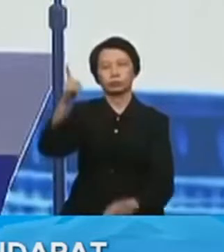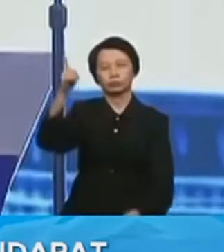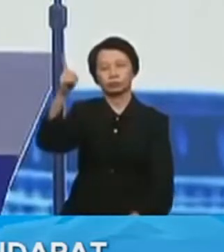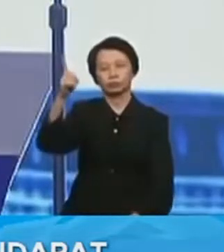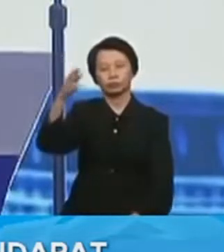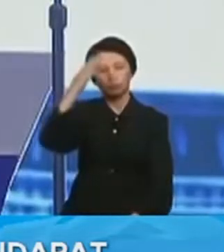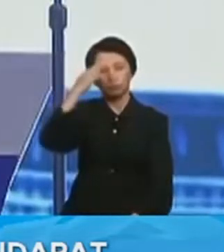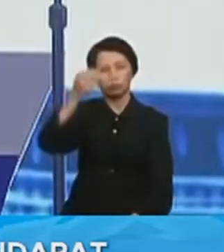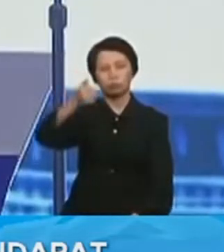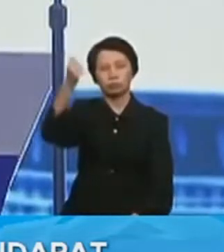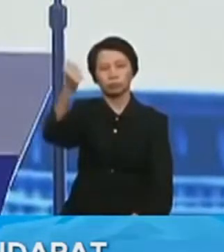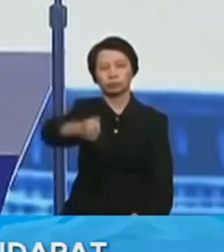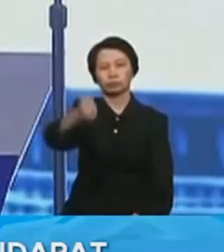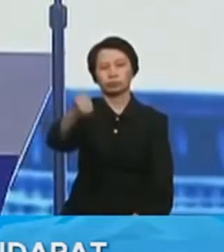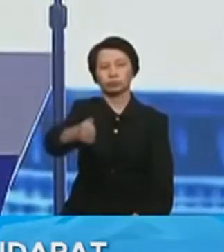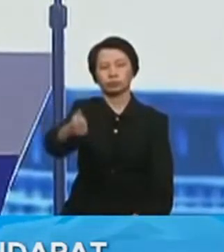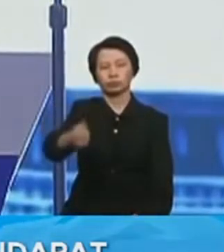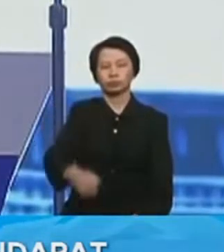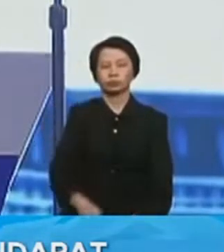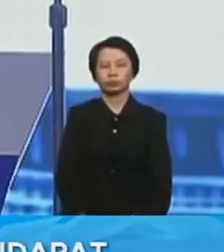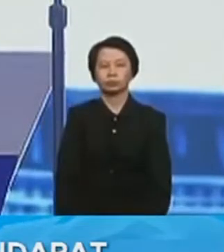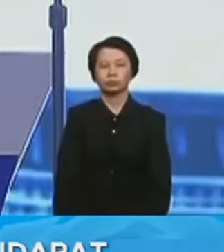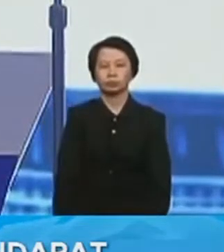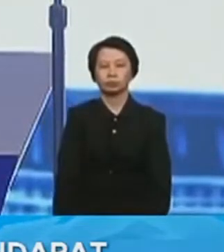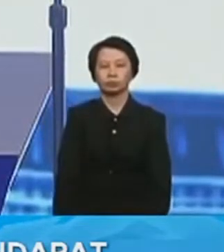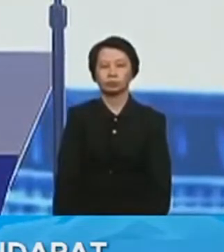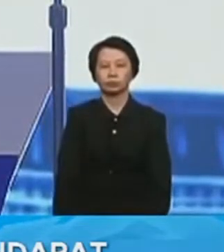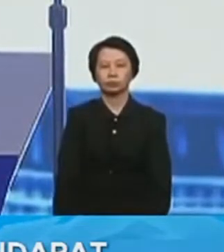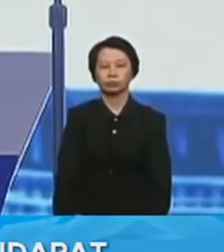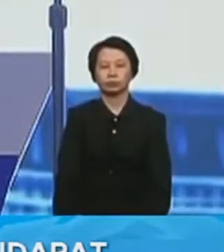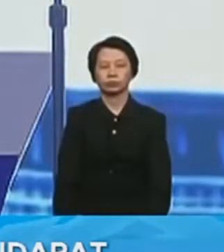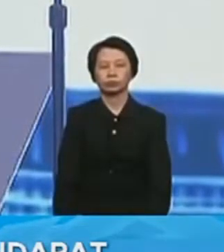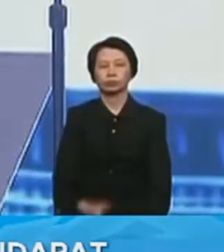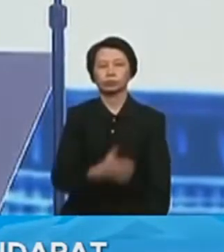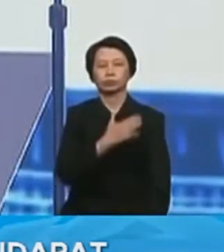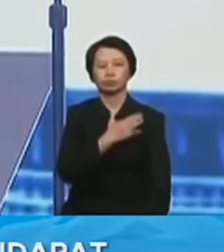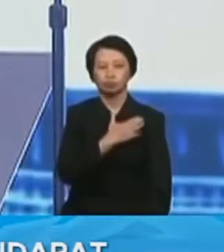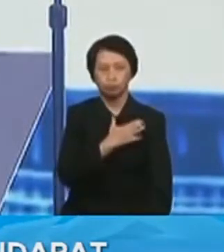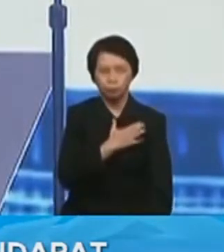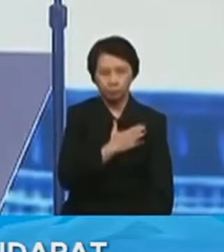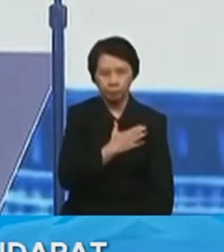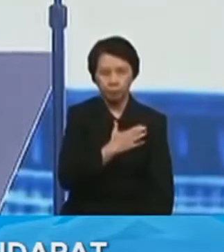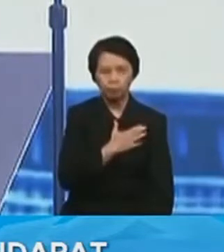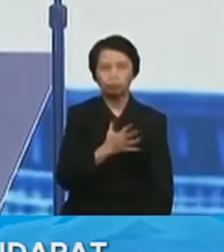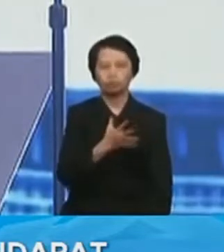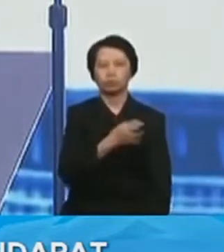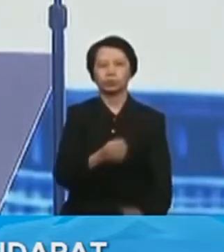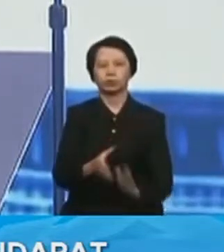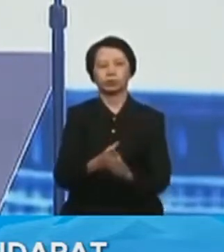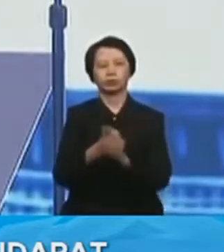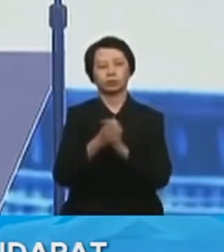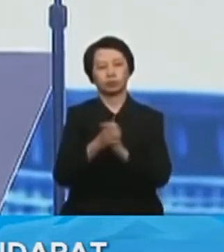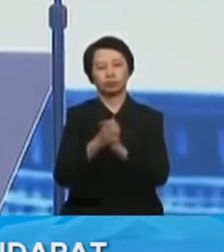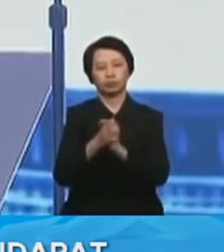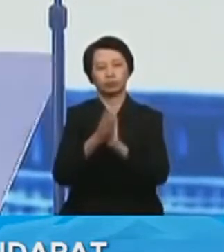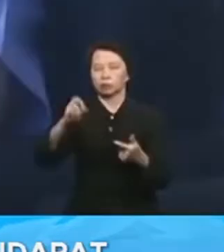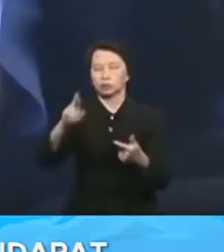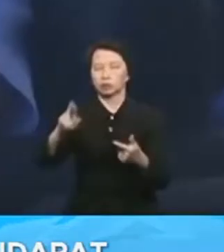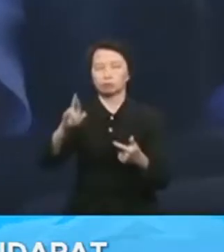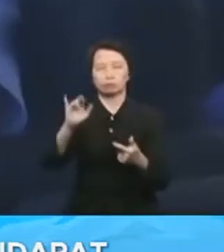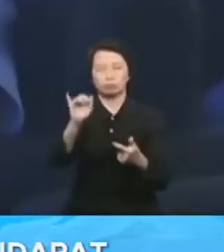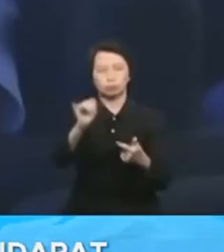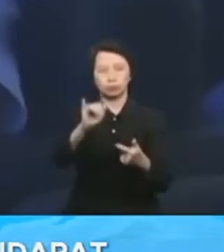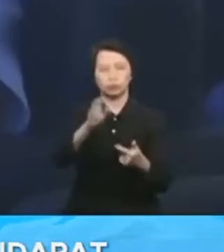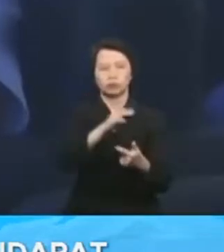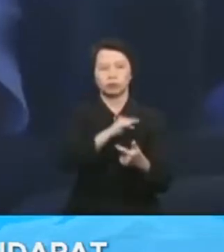keputusan sendiri dalam gagasan persekutuan Malaysia Demi kemajuan negeri itu malah melalui kebebasan itu beliau berharap agar suatu